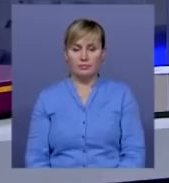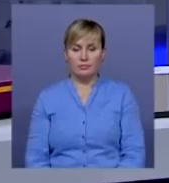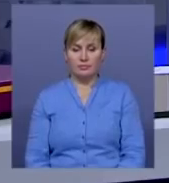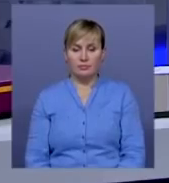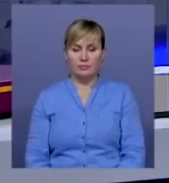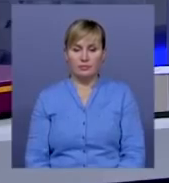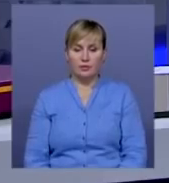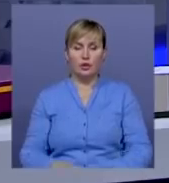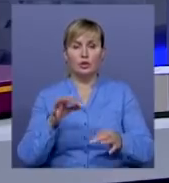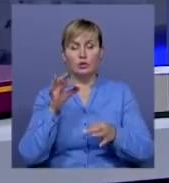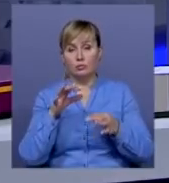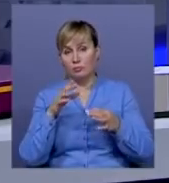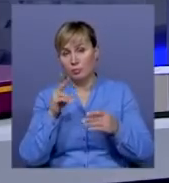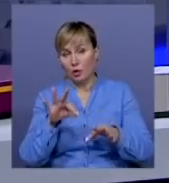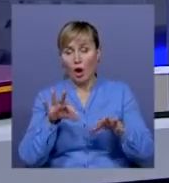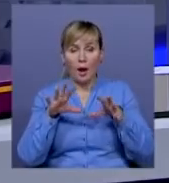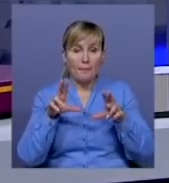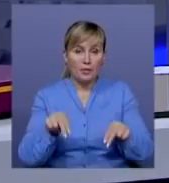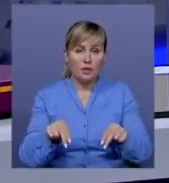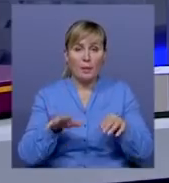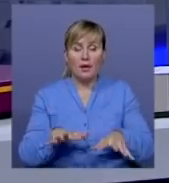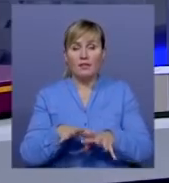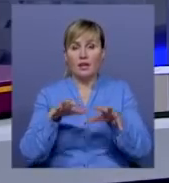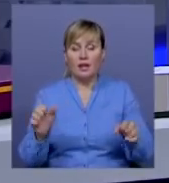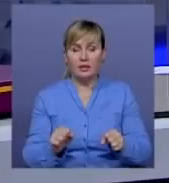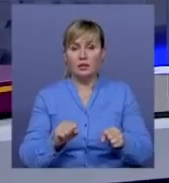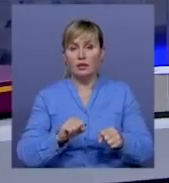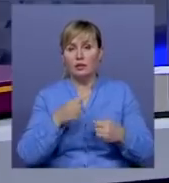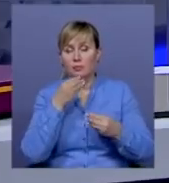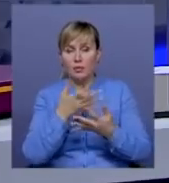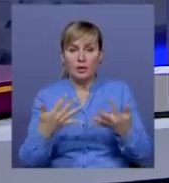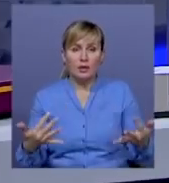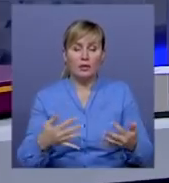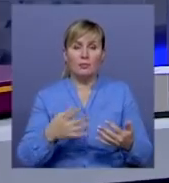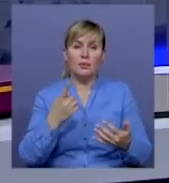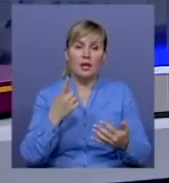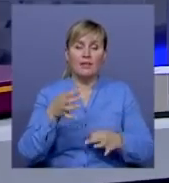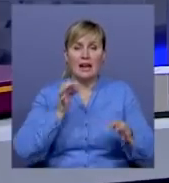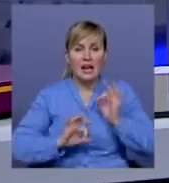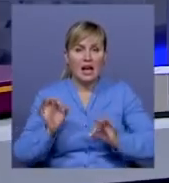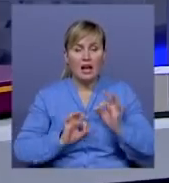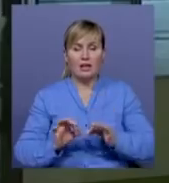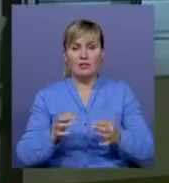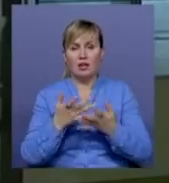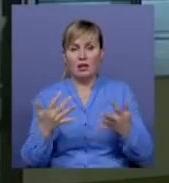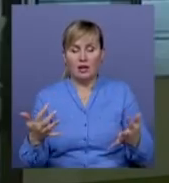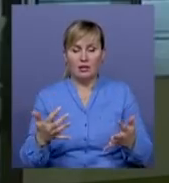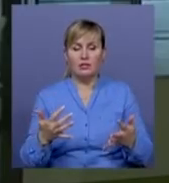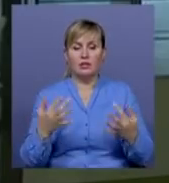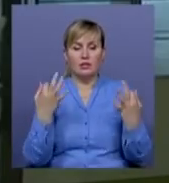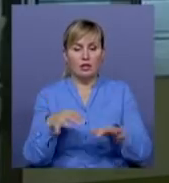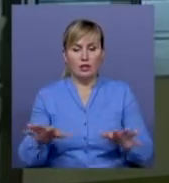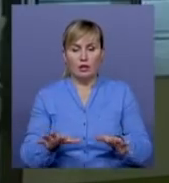Диас, ну, судя по обещаниям местных властей, дефицит продуктов, товаров первой необходимости, в том числе лекарственных средств, не